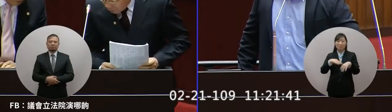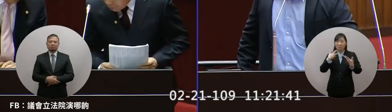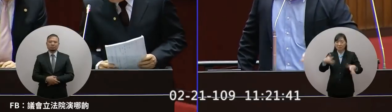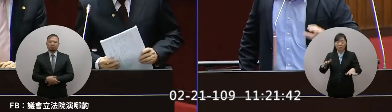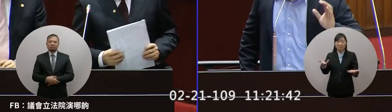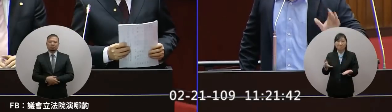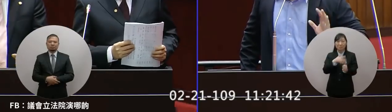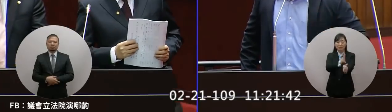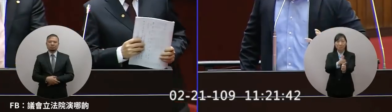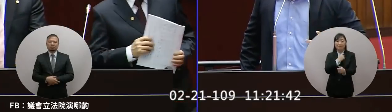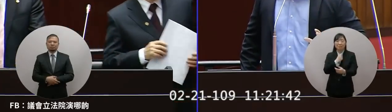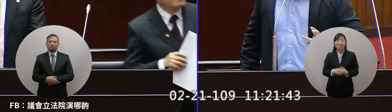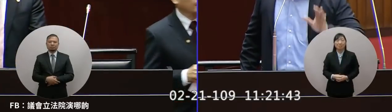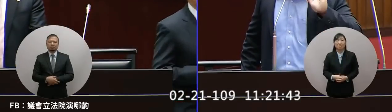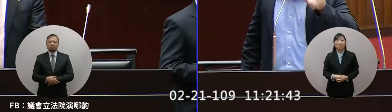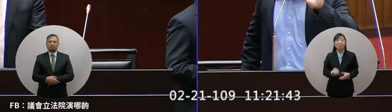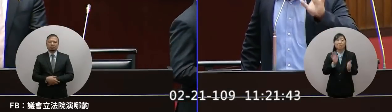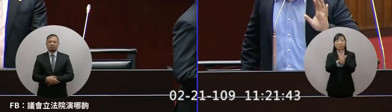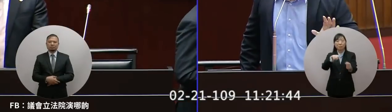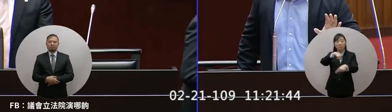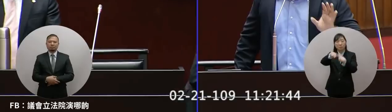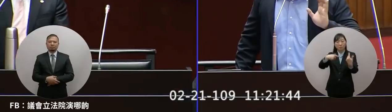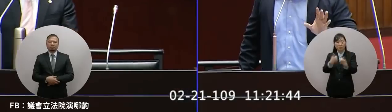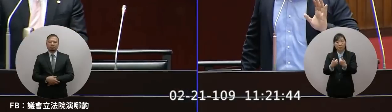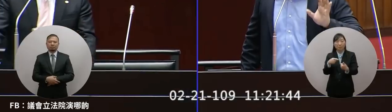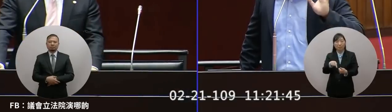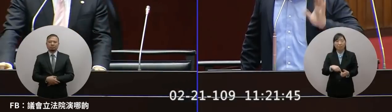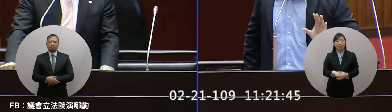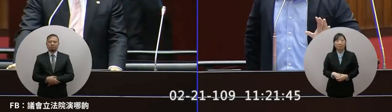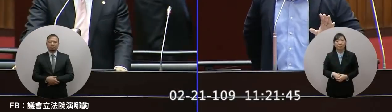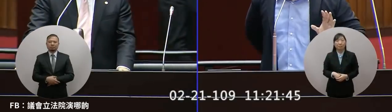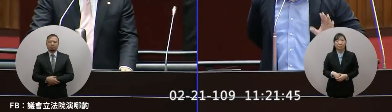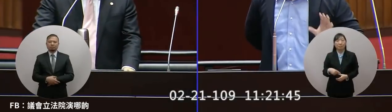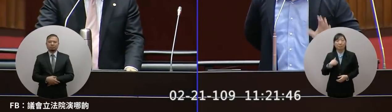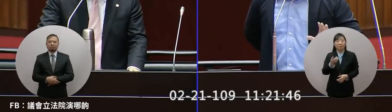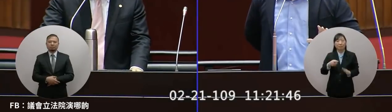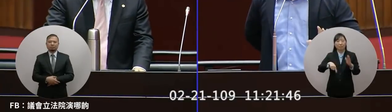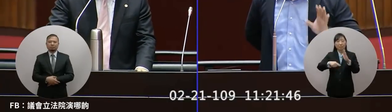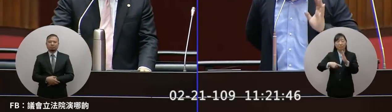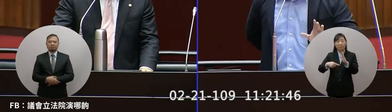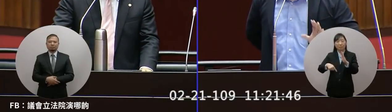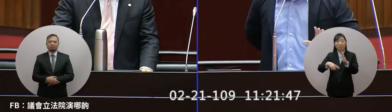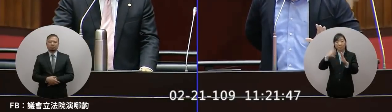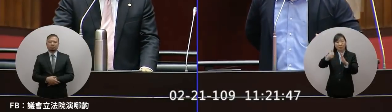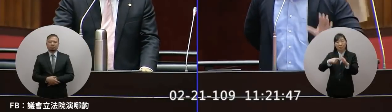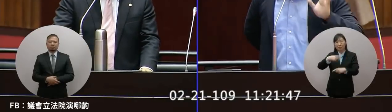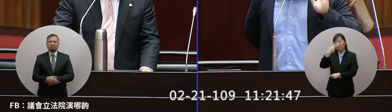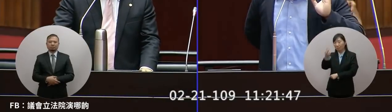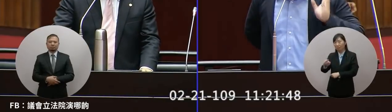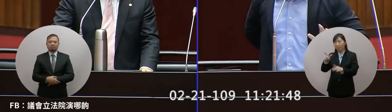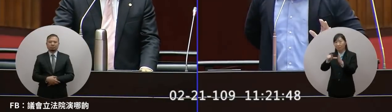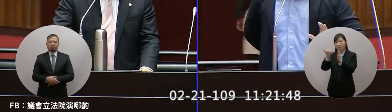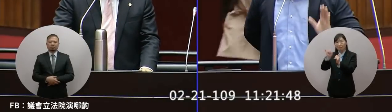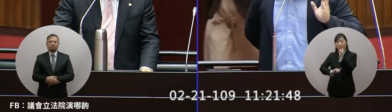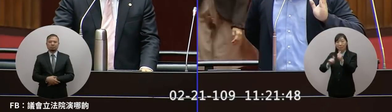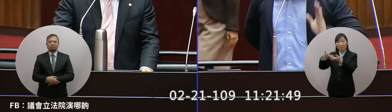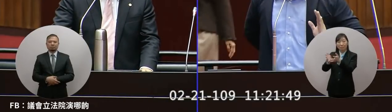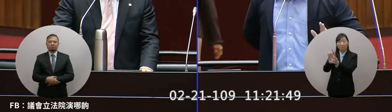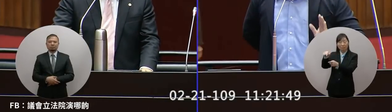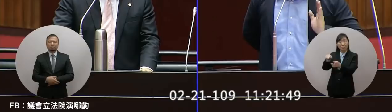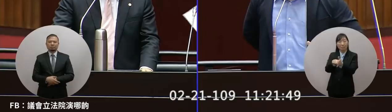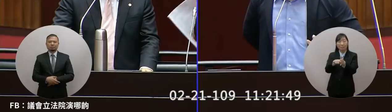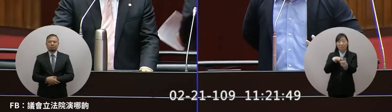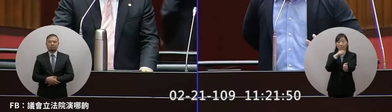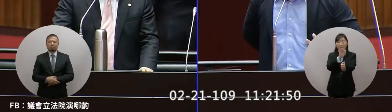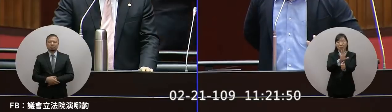是说，促转会，然后我刚刚事实上在院长拜会这个实力党团的时候，我有特别提到，因为一定是米